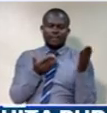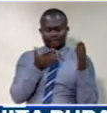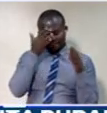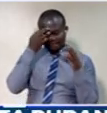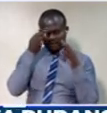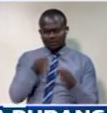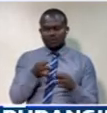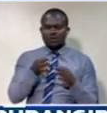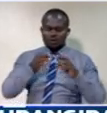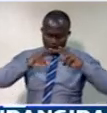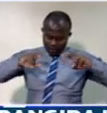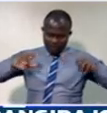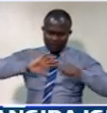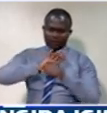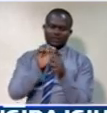icyemezo cy'uko bipimishe